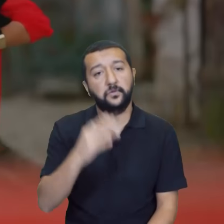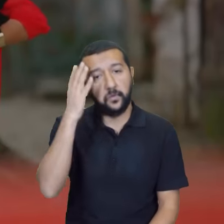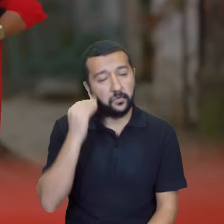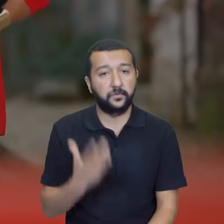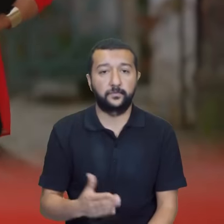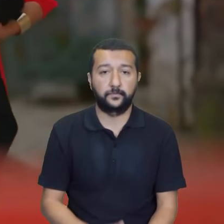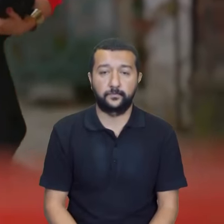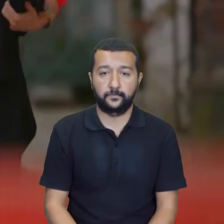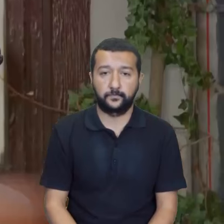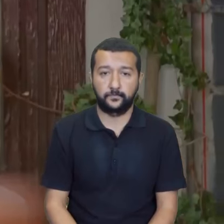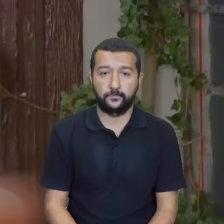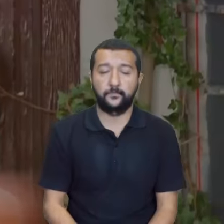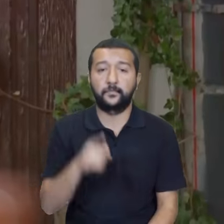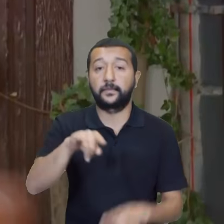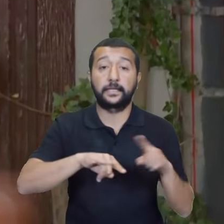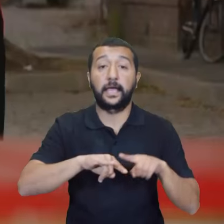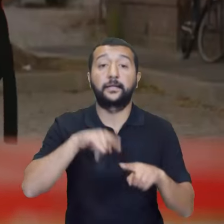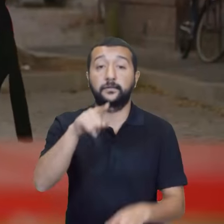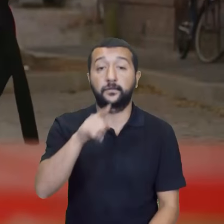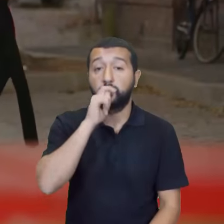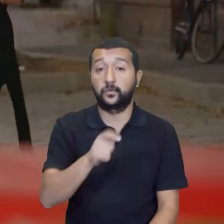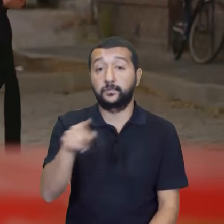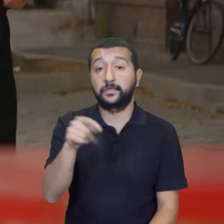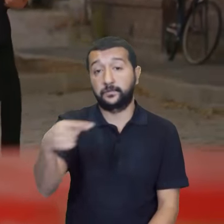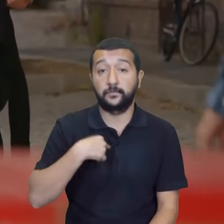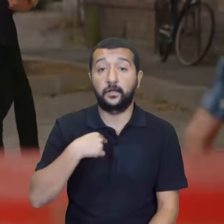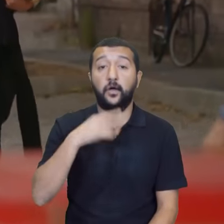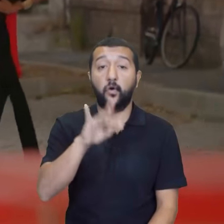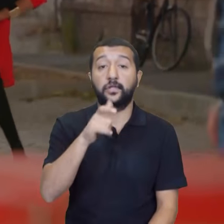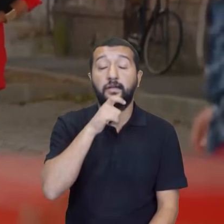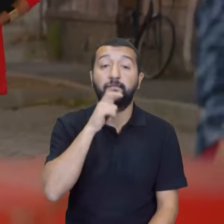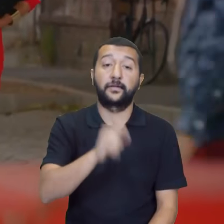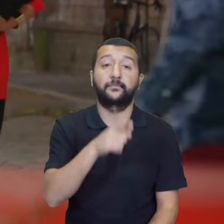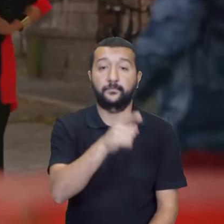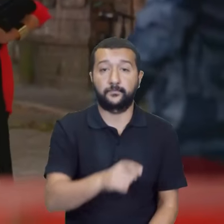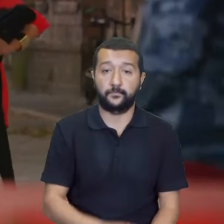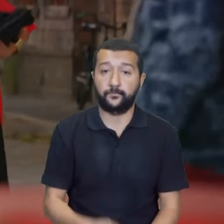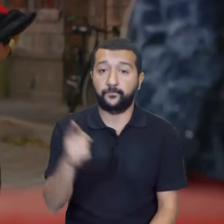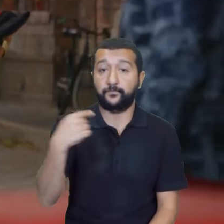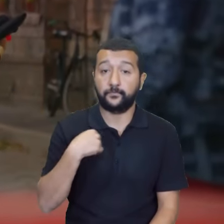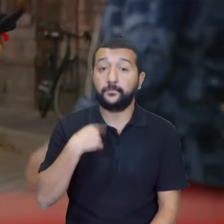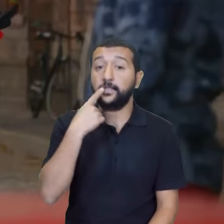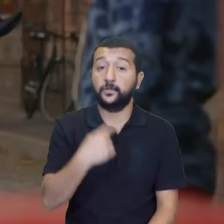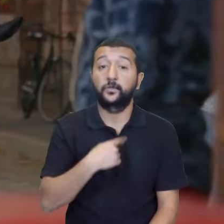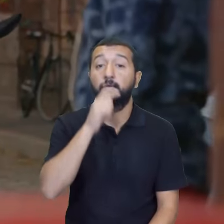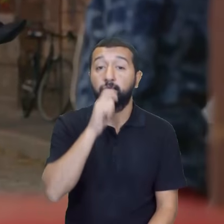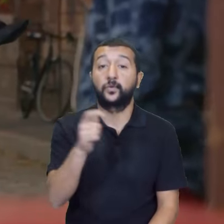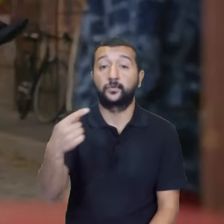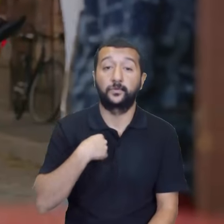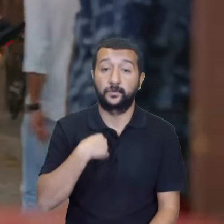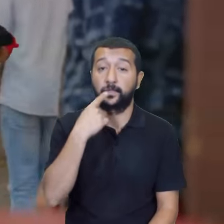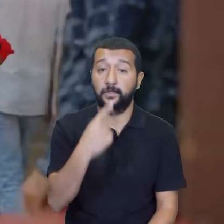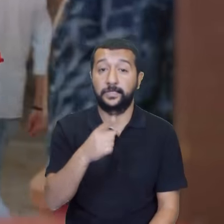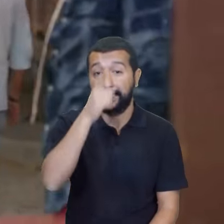yakında. Halit, sözlüme bir çay, bana da bir orta kahve. Bana diyor, bana.